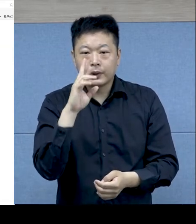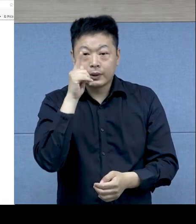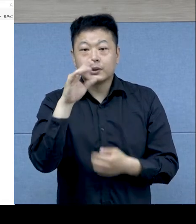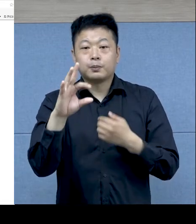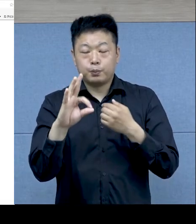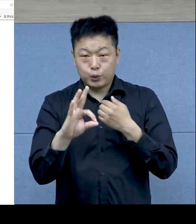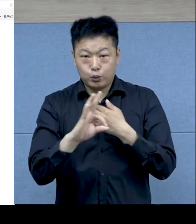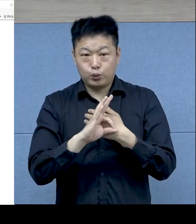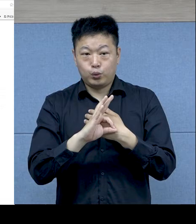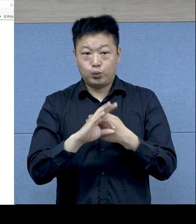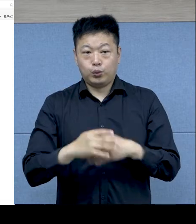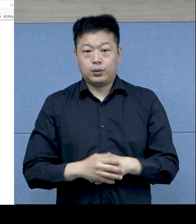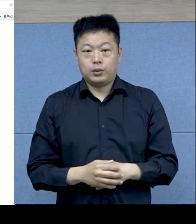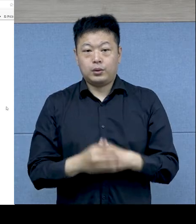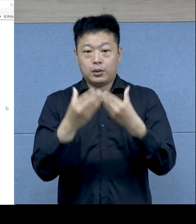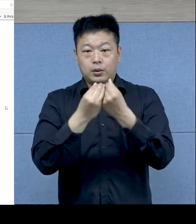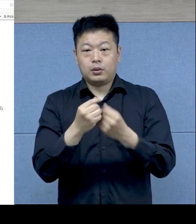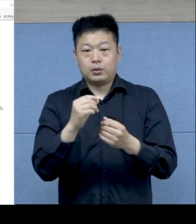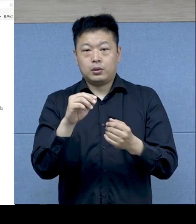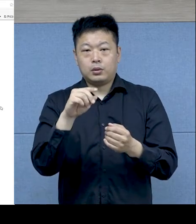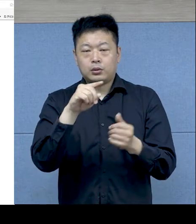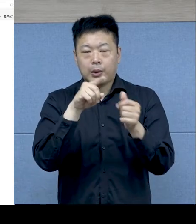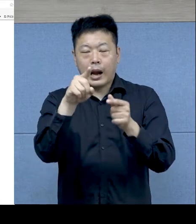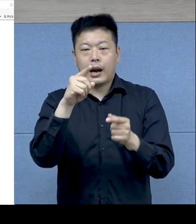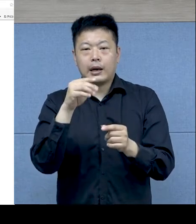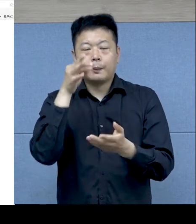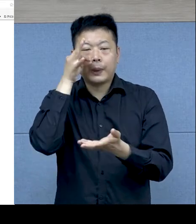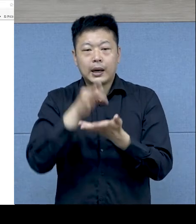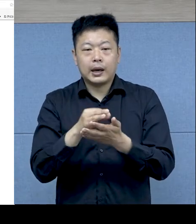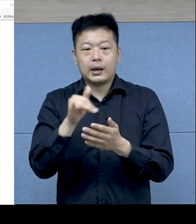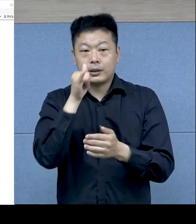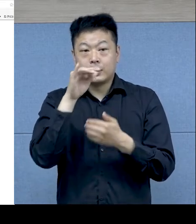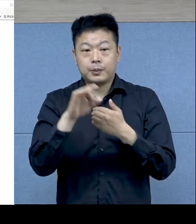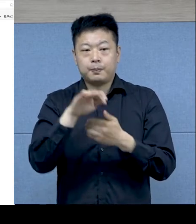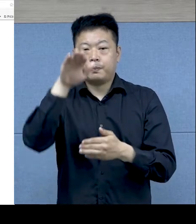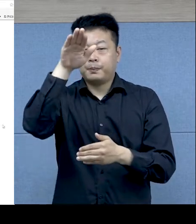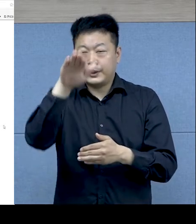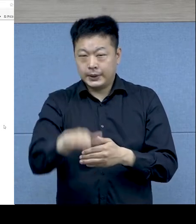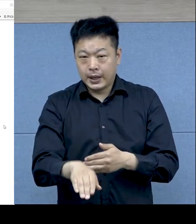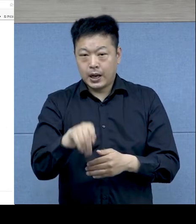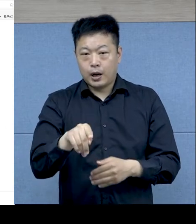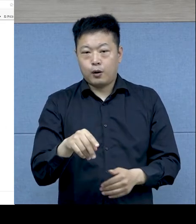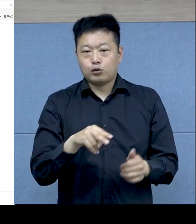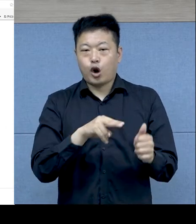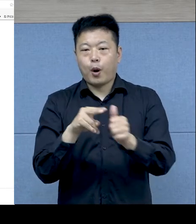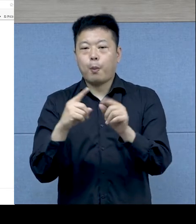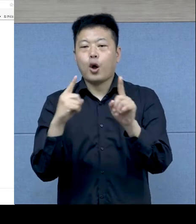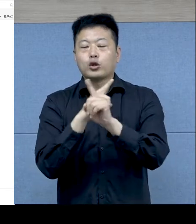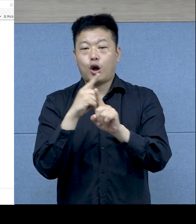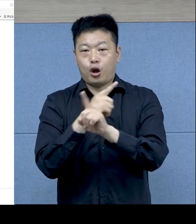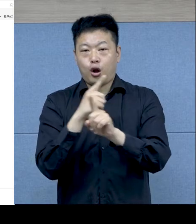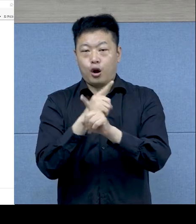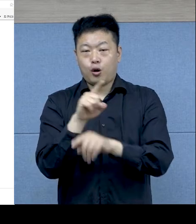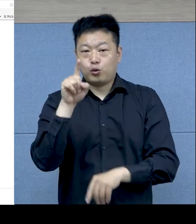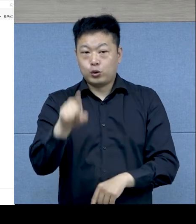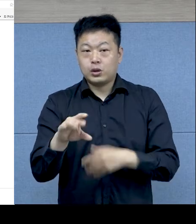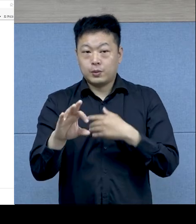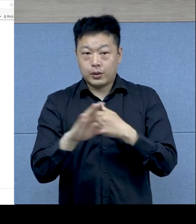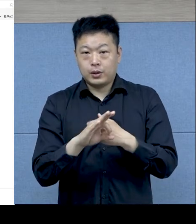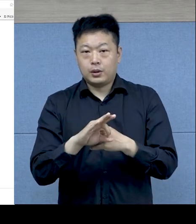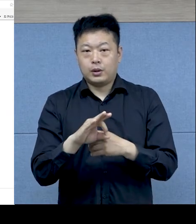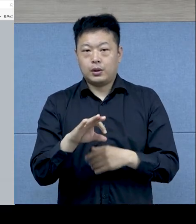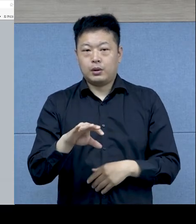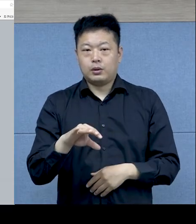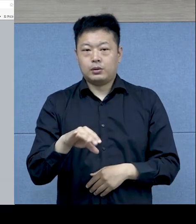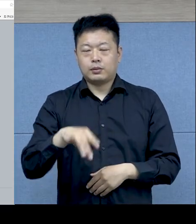잘못 기입이 되었다면 예를 들어 이 정보가 잘못 기입이 되었다면 가장 하단에 있는 정보 변경 페이지를 누르시면